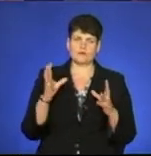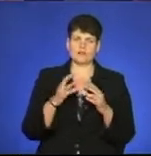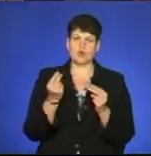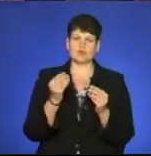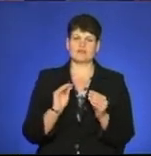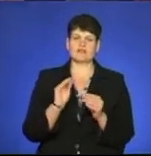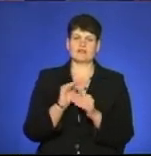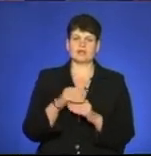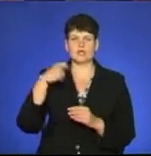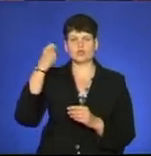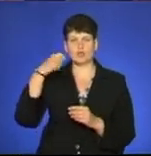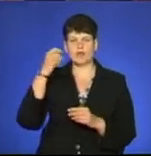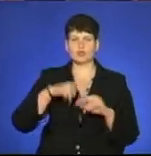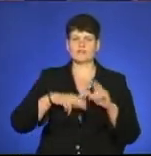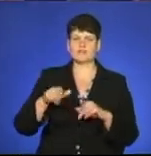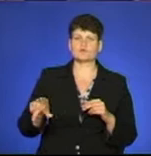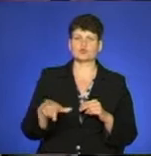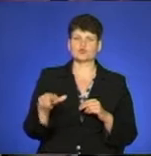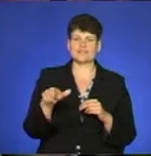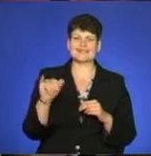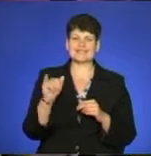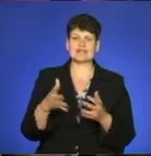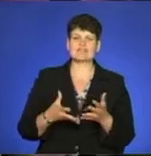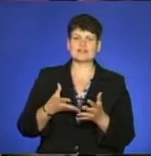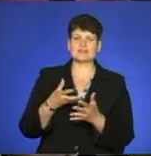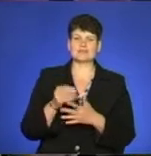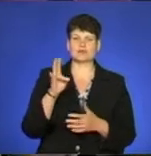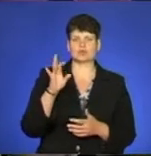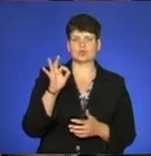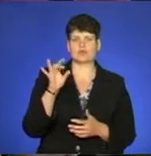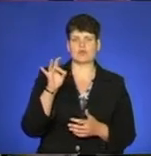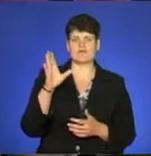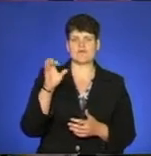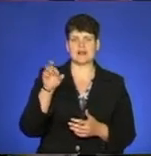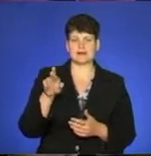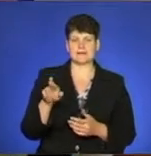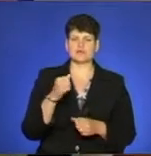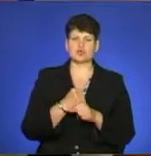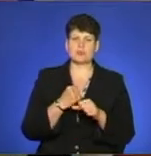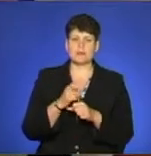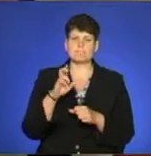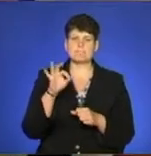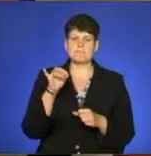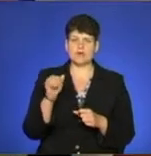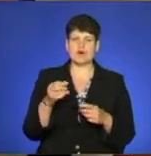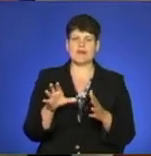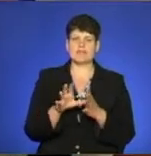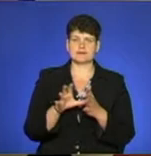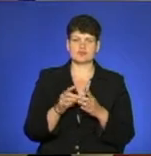вливання Туреччини у будівництво доріг та фінансування Норвегії у розробку біоенергетичних